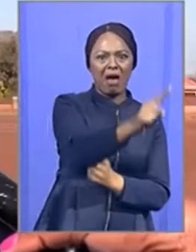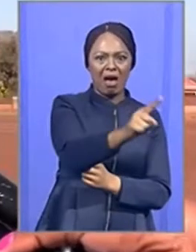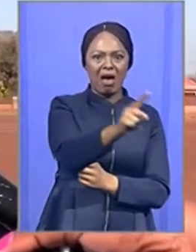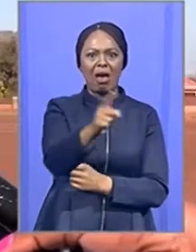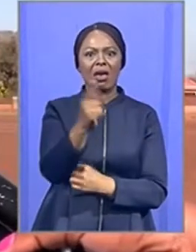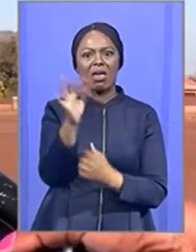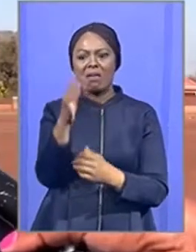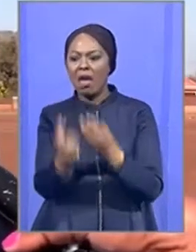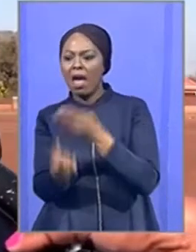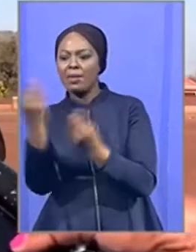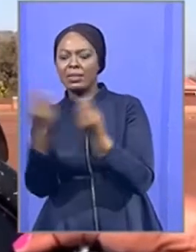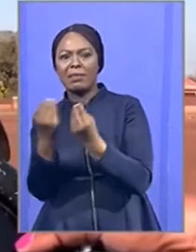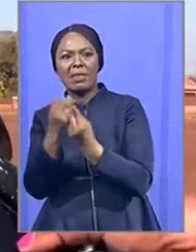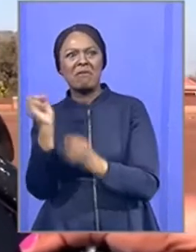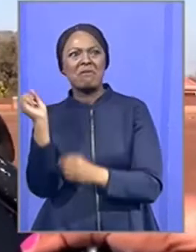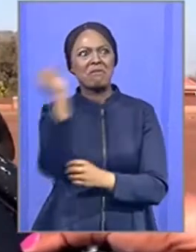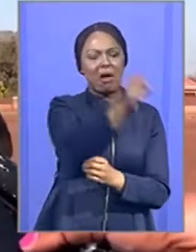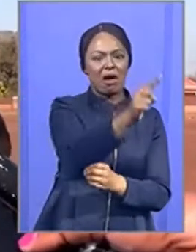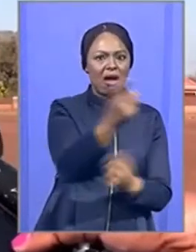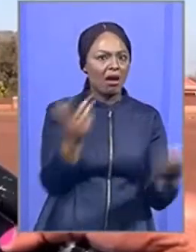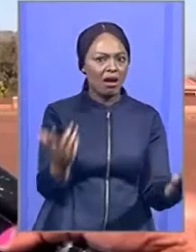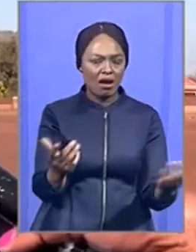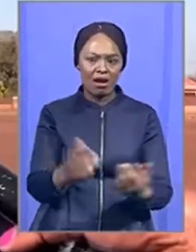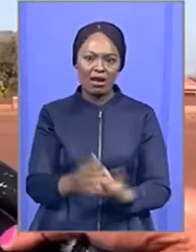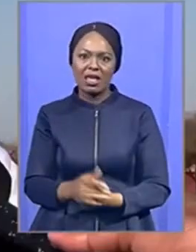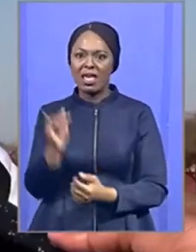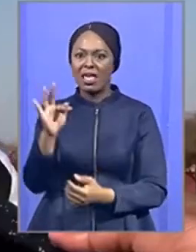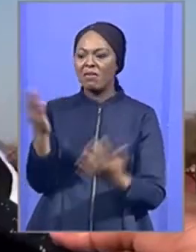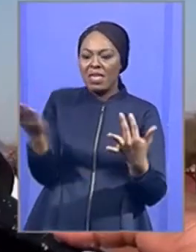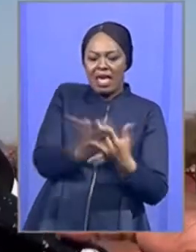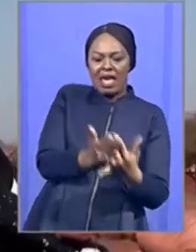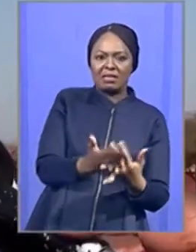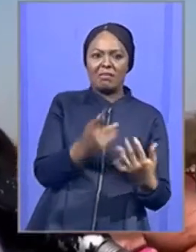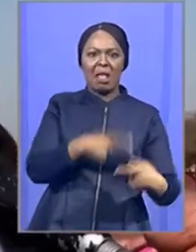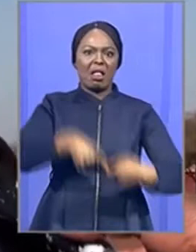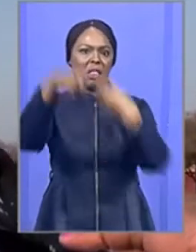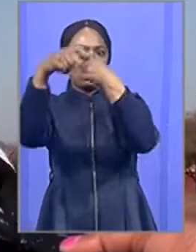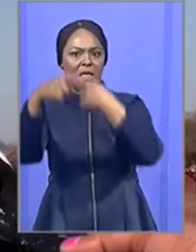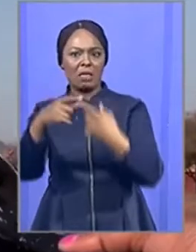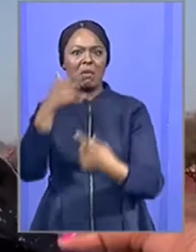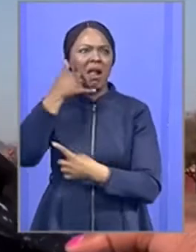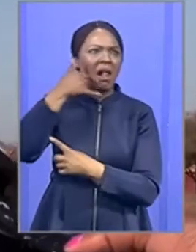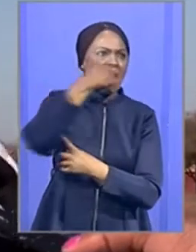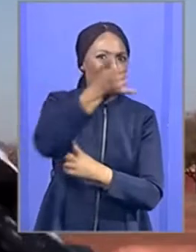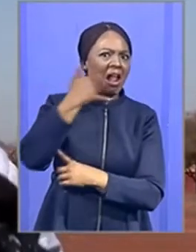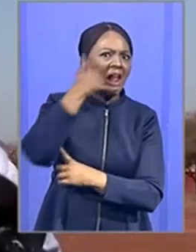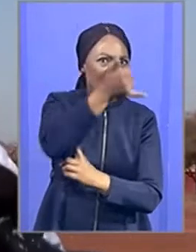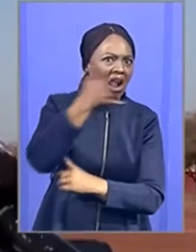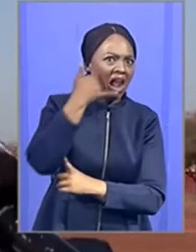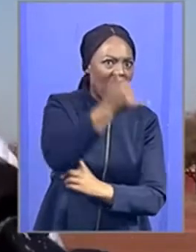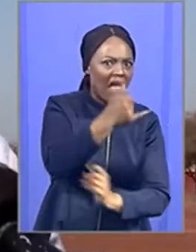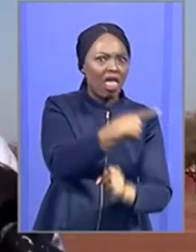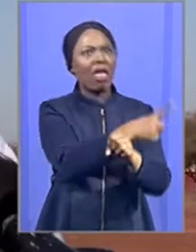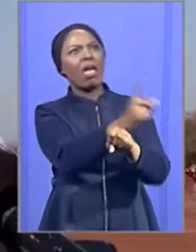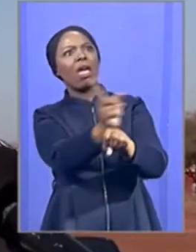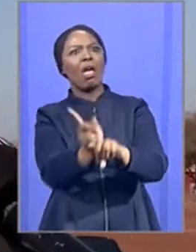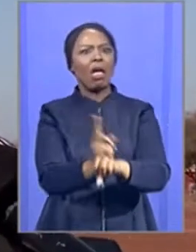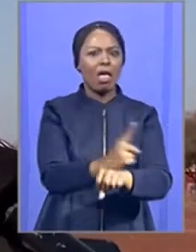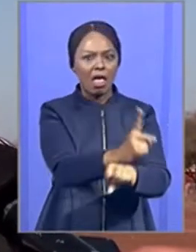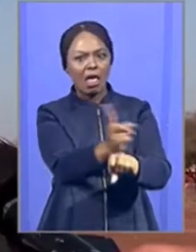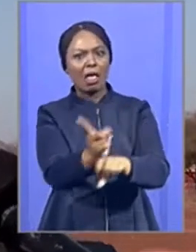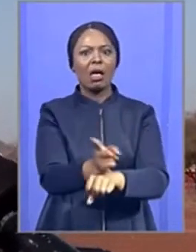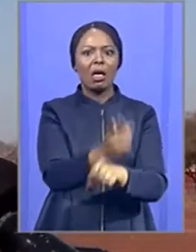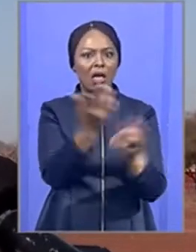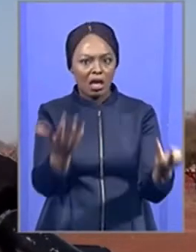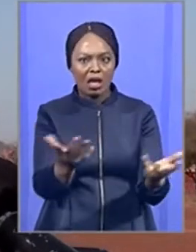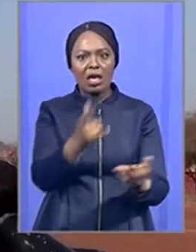police station e kgakala, di-case tse dingwe di na pending. Ga ba gabe founu sometimes nako nngwe ba tlo go founela ba go re no come and